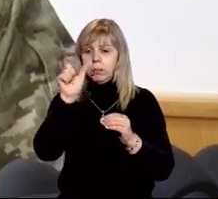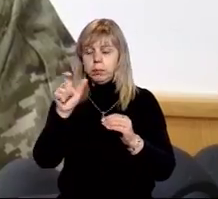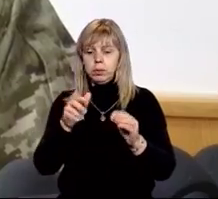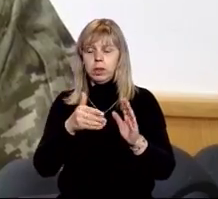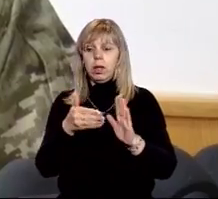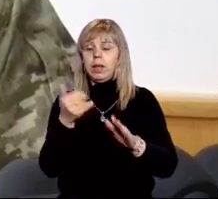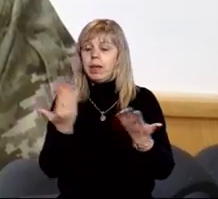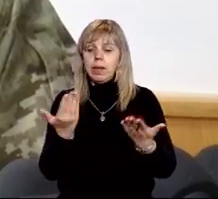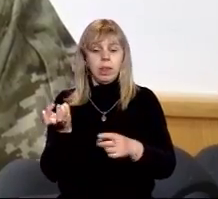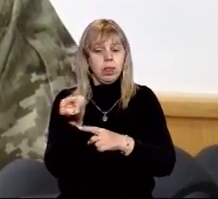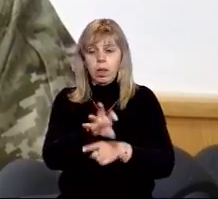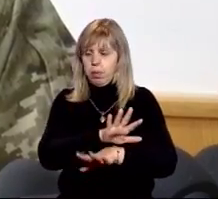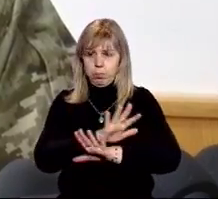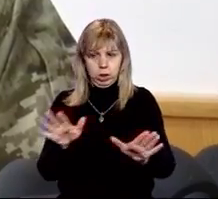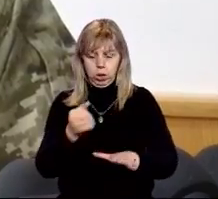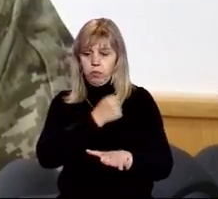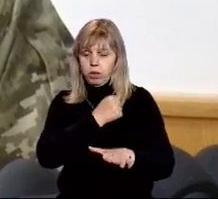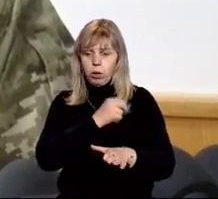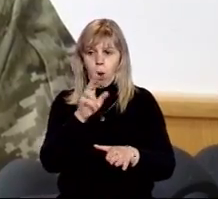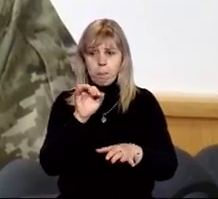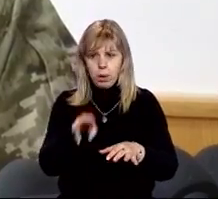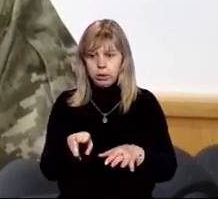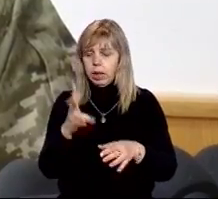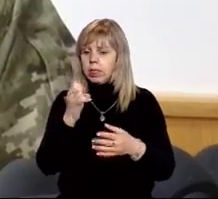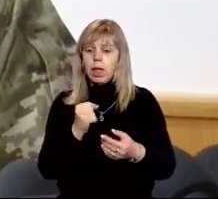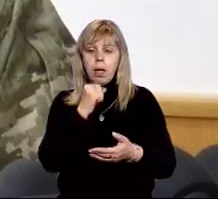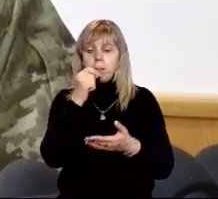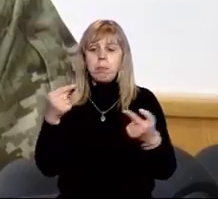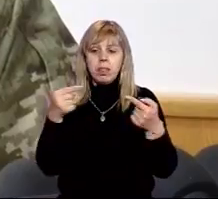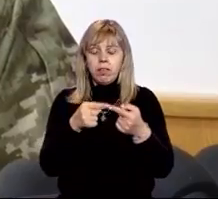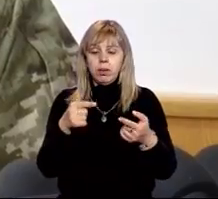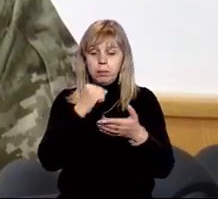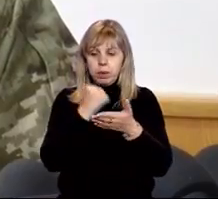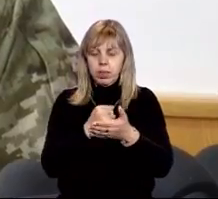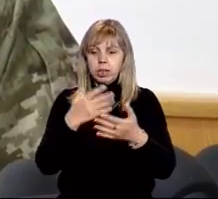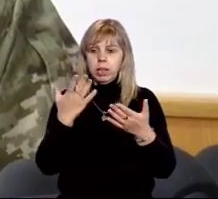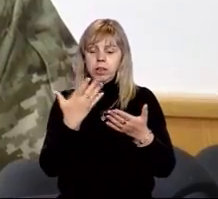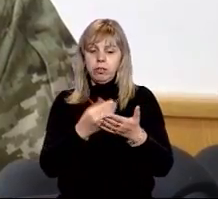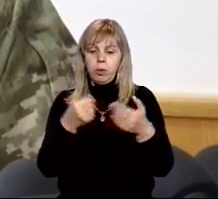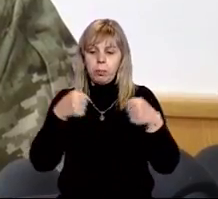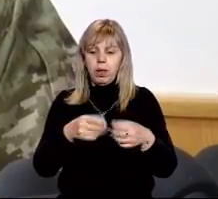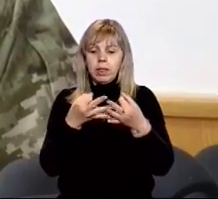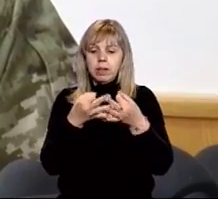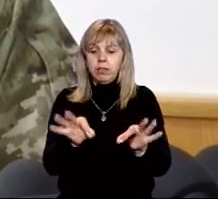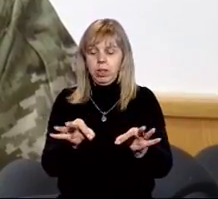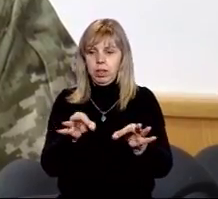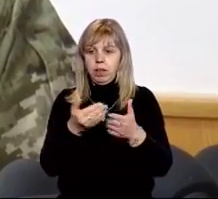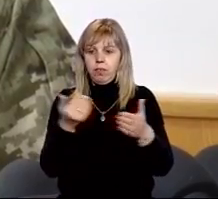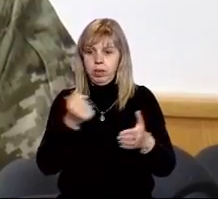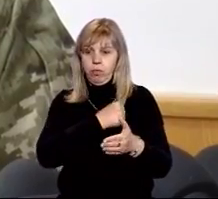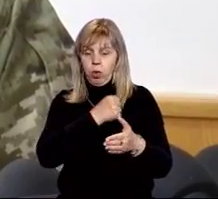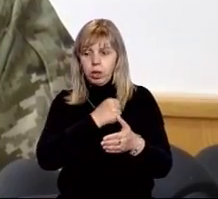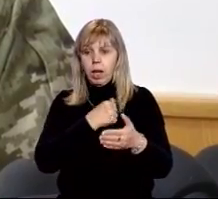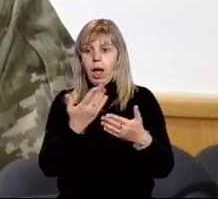не з'явились у військовий комісаріат, не підтвердили своє право на звільнення від строкової військової служби